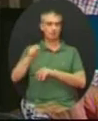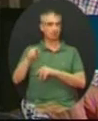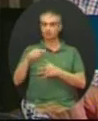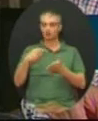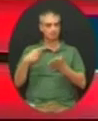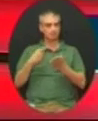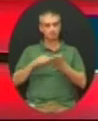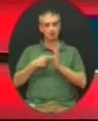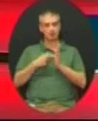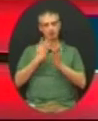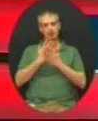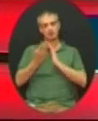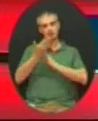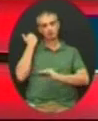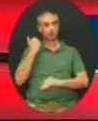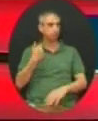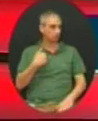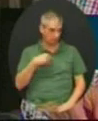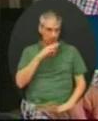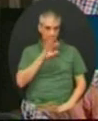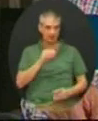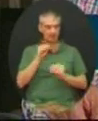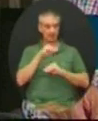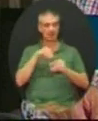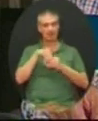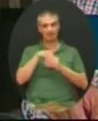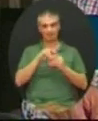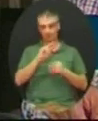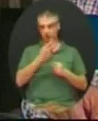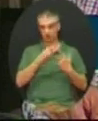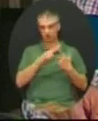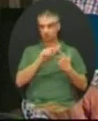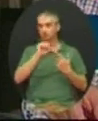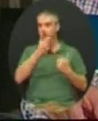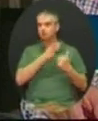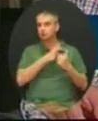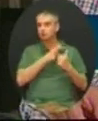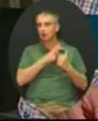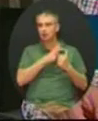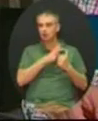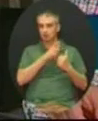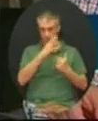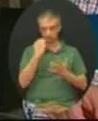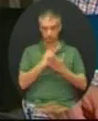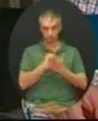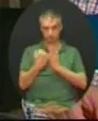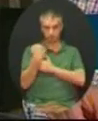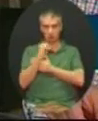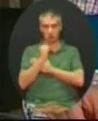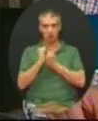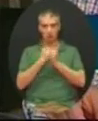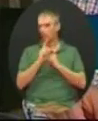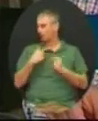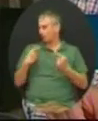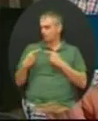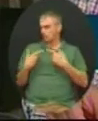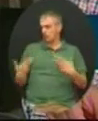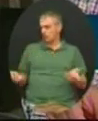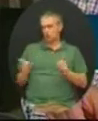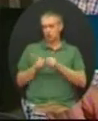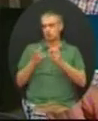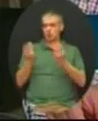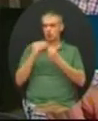שלה מסומנת מראש. אני אתייחס גם לרכיב השני, אבל הרכיב הראשון הוא השאלה האם היא מוסמכת או לא מוסמכת. אין כוח, זה כמו ועדות